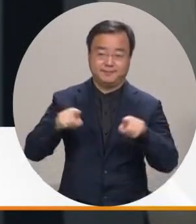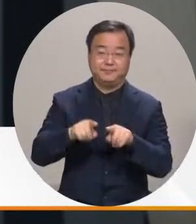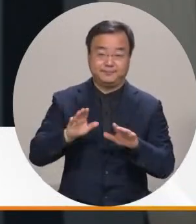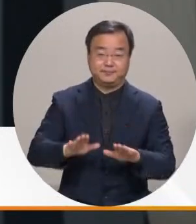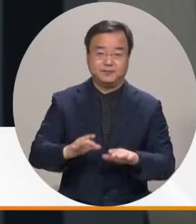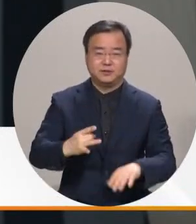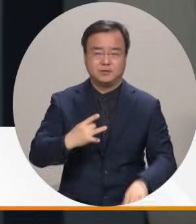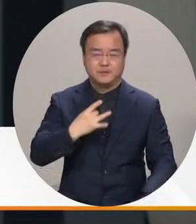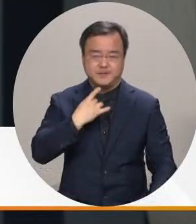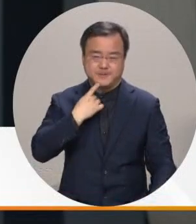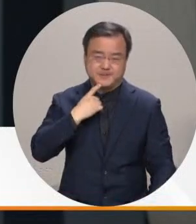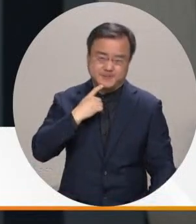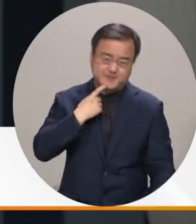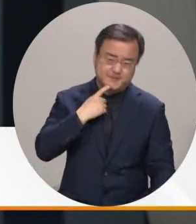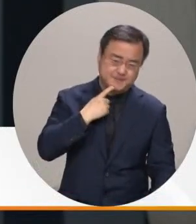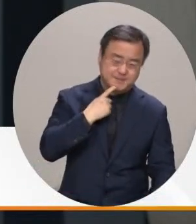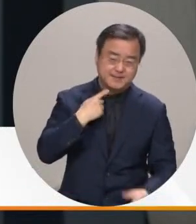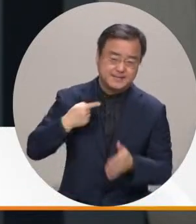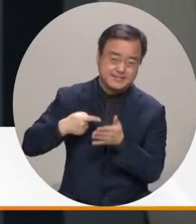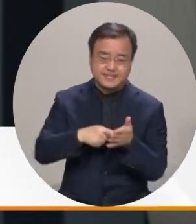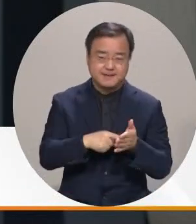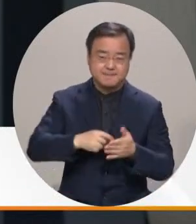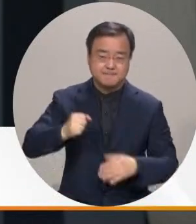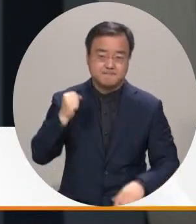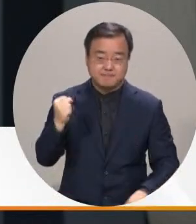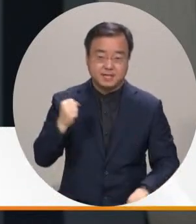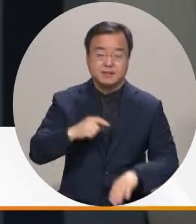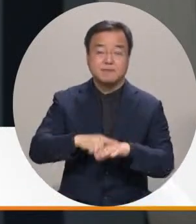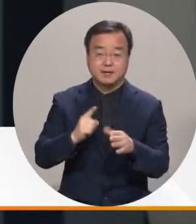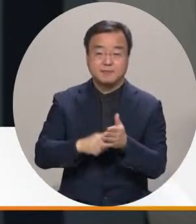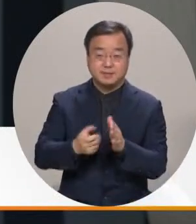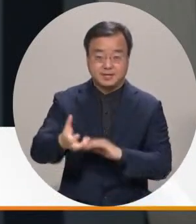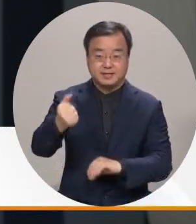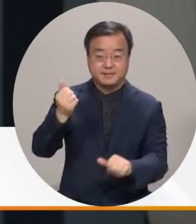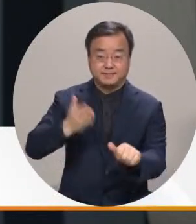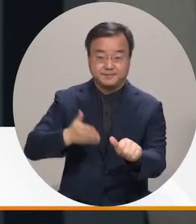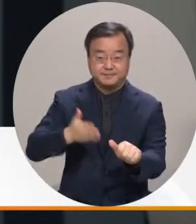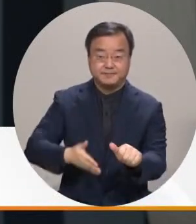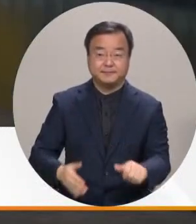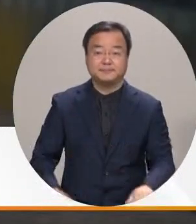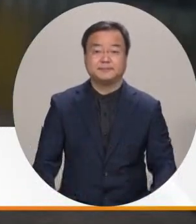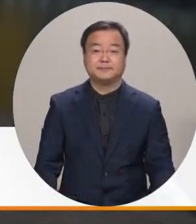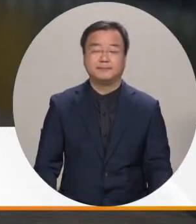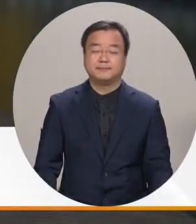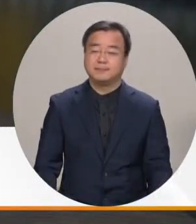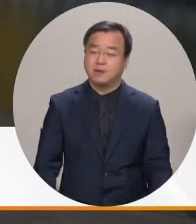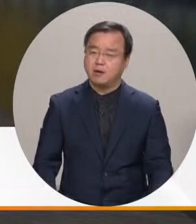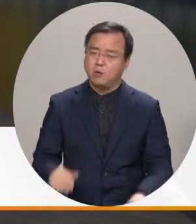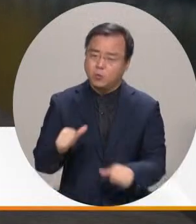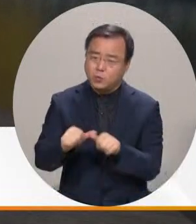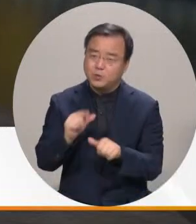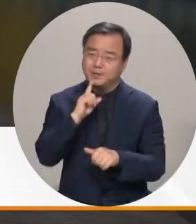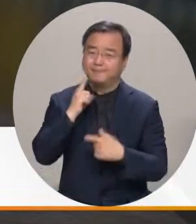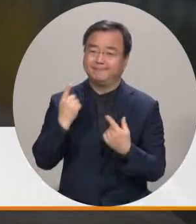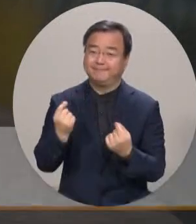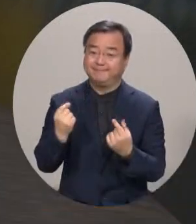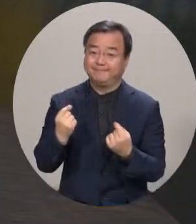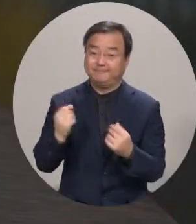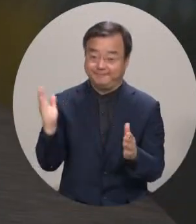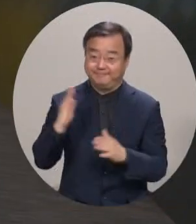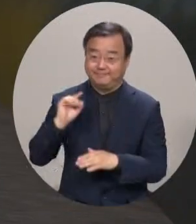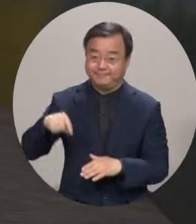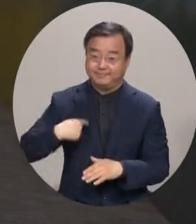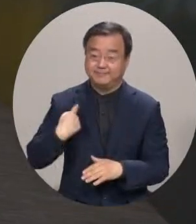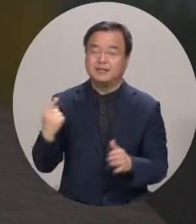우직하게 끝까지 파이팅하는 마음으로 함께 했으면 좋겠습니다네 선생님 당부처럼 우리 학생들 스스로를 잘